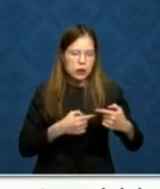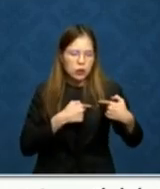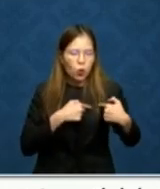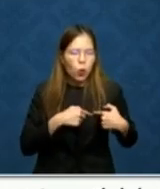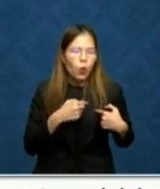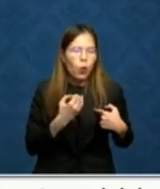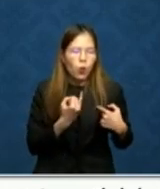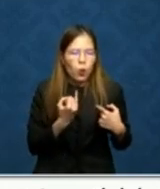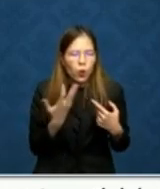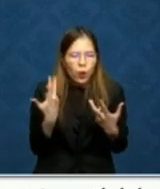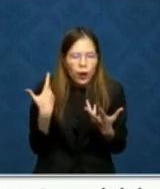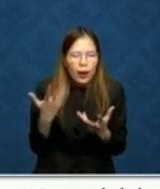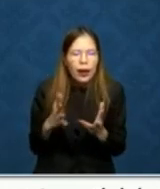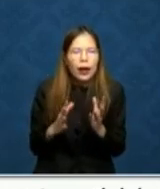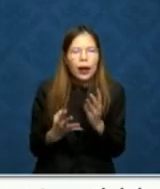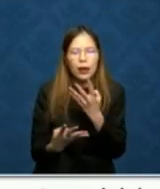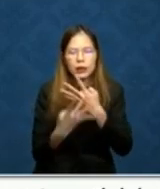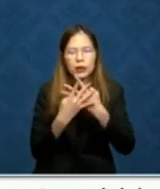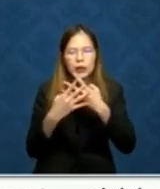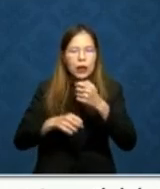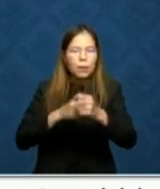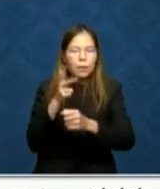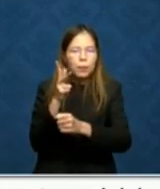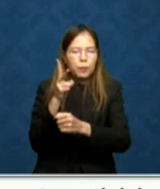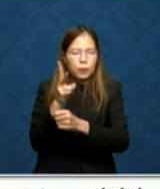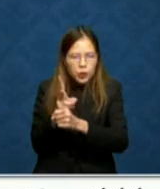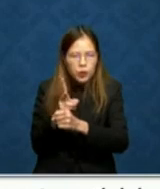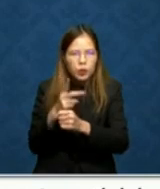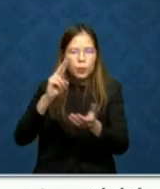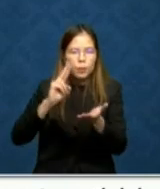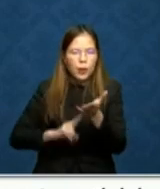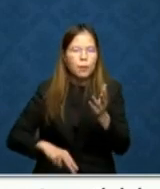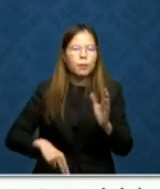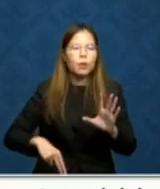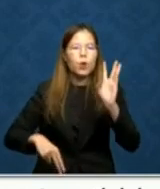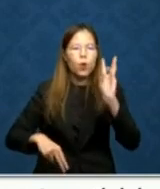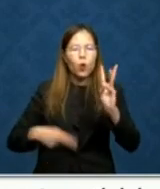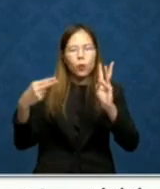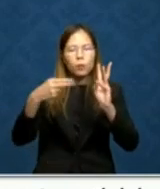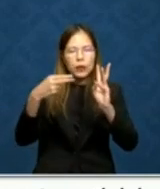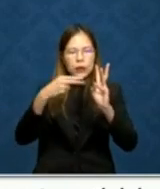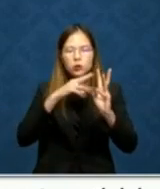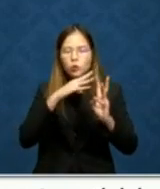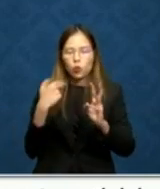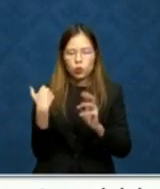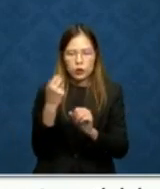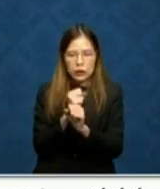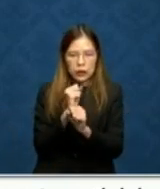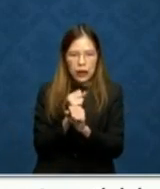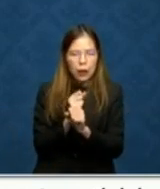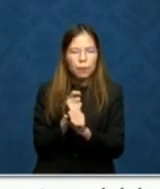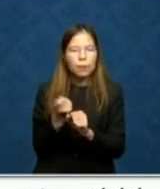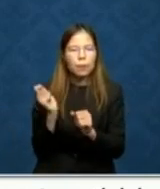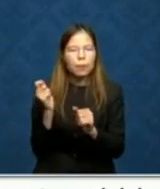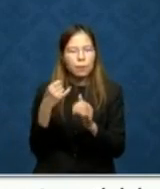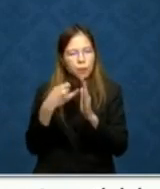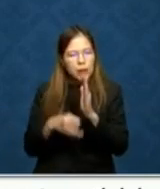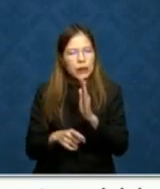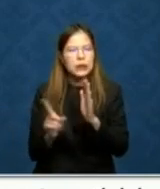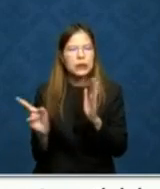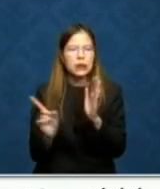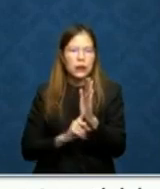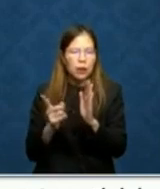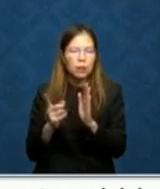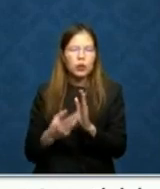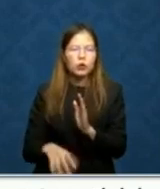ต้องระวังโทษจำคุกไม่เกิน2ปีปรับไม่เกิน 60,000 บาทและหากเป็นการกระทำผิดซ้ำนะคะก็ต้องระวังโทษ